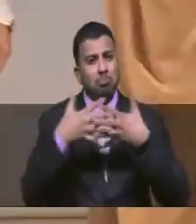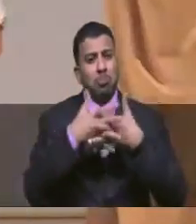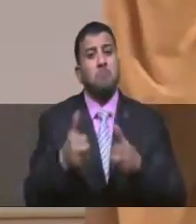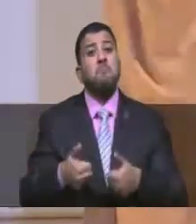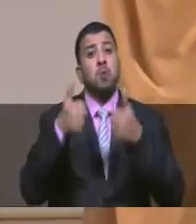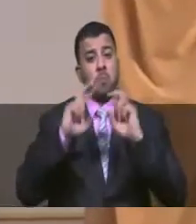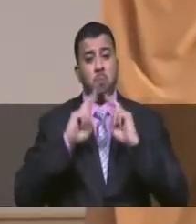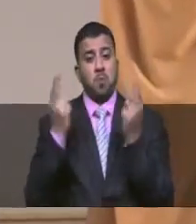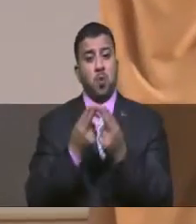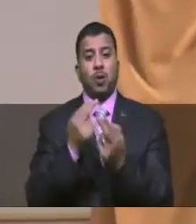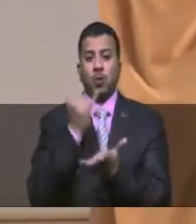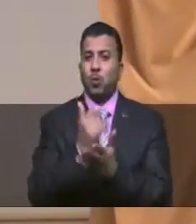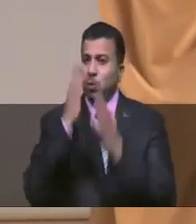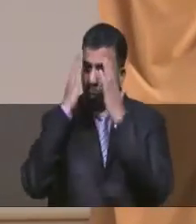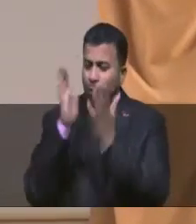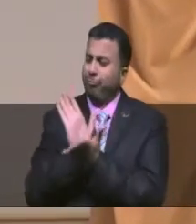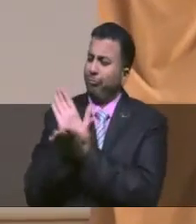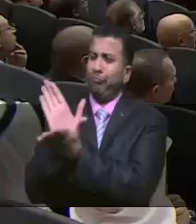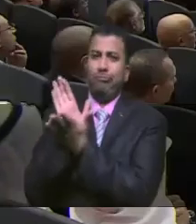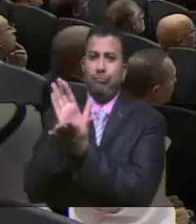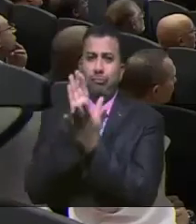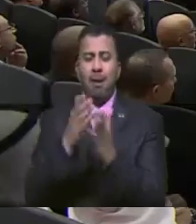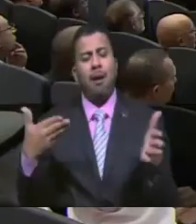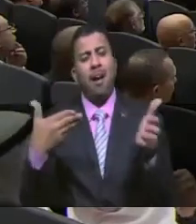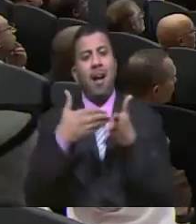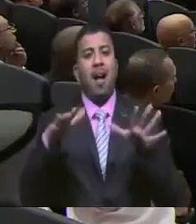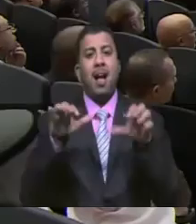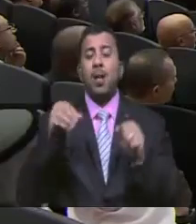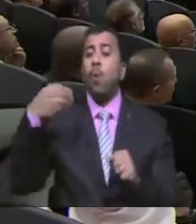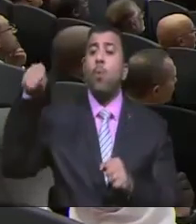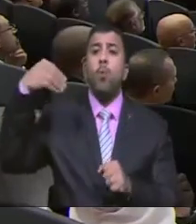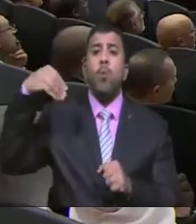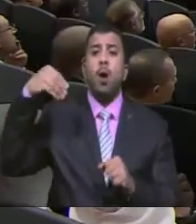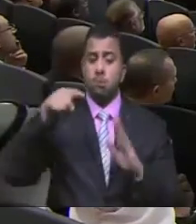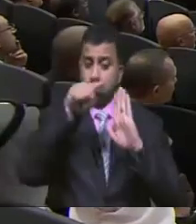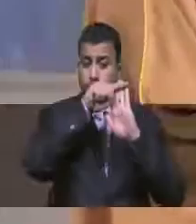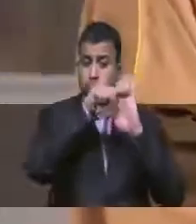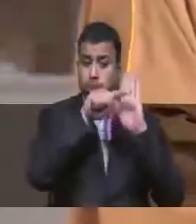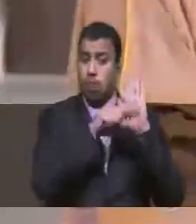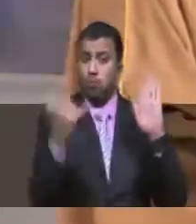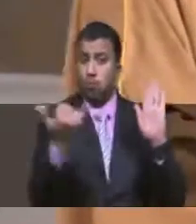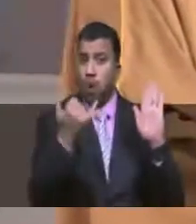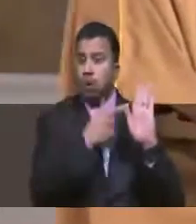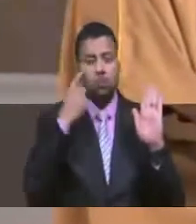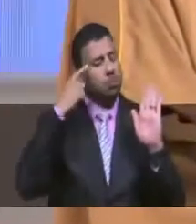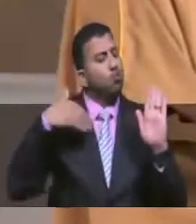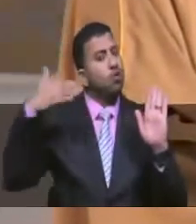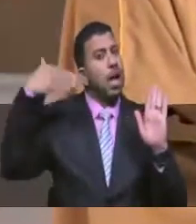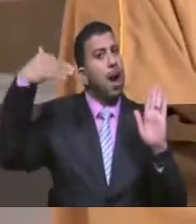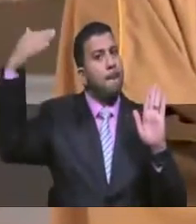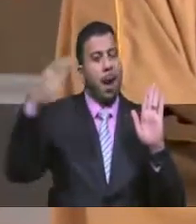إنجاح الملتقى الذي تختتم فعالياته بورقة تتناول الدور المطلوب والتطلعات